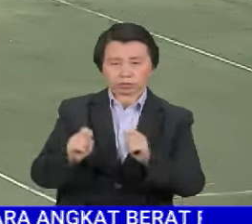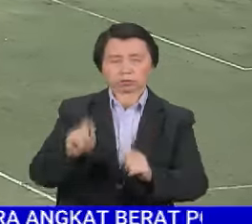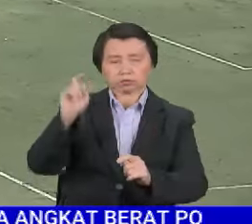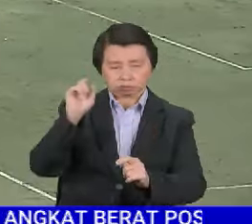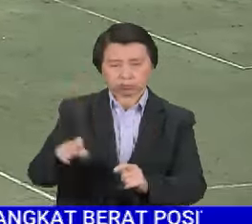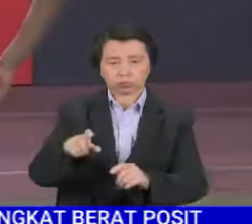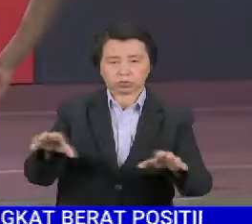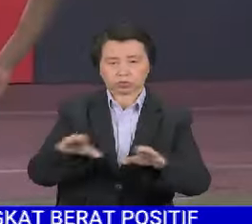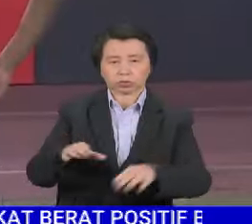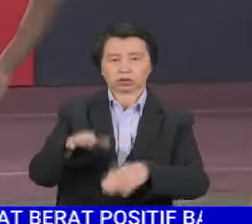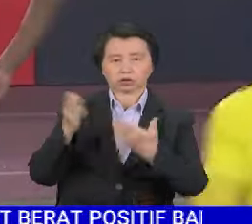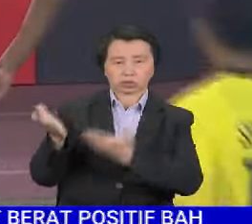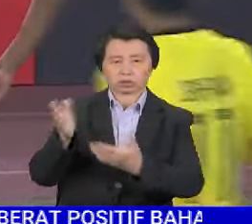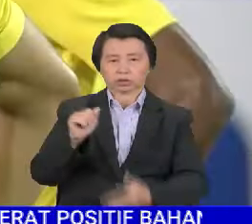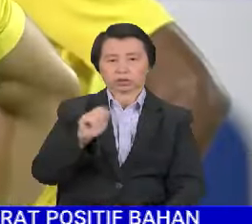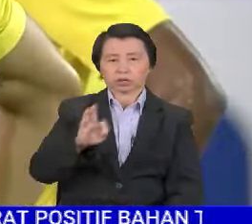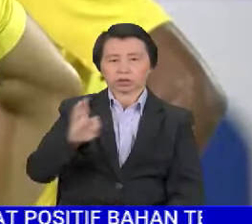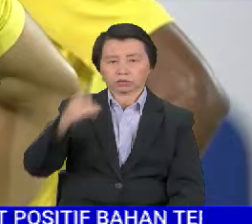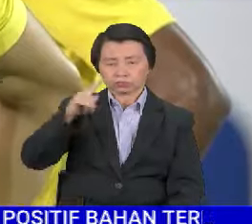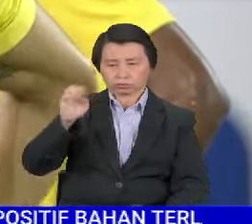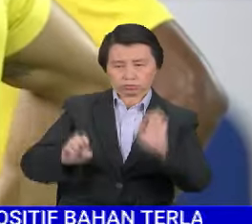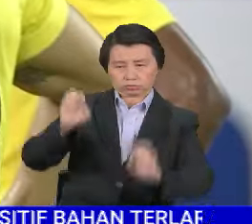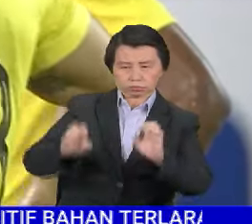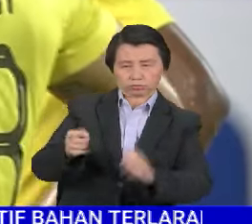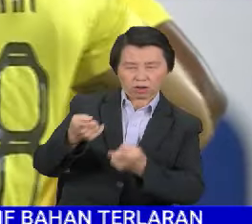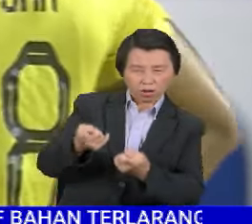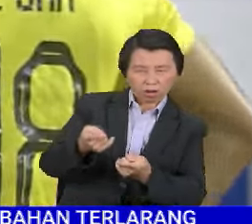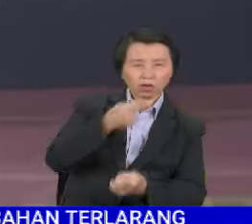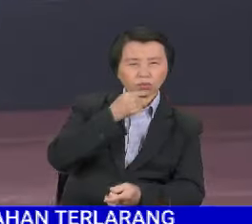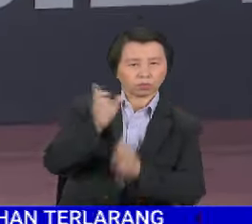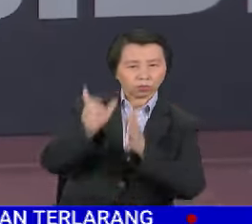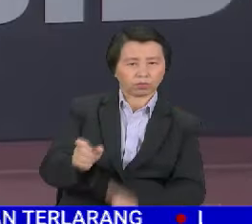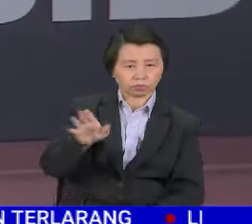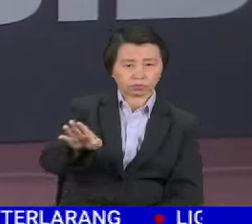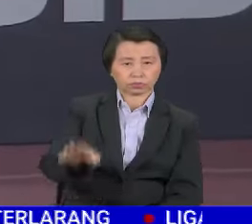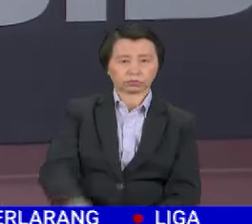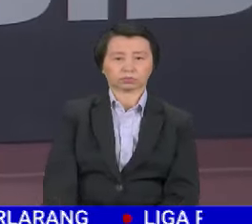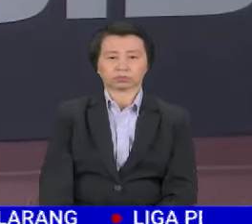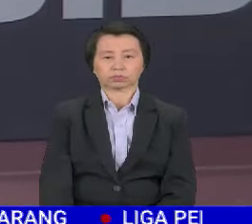dapat diambil oleh eff bagi menilai ini berkarya tersebut